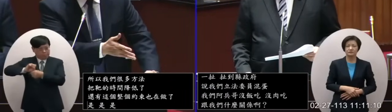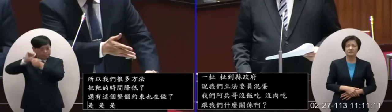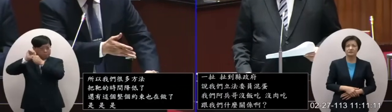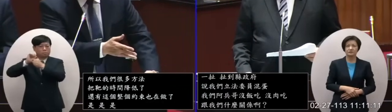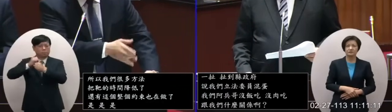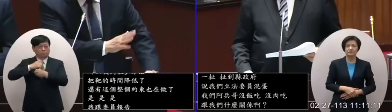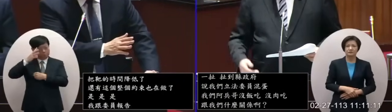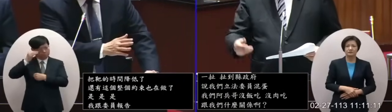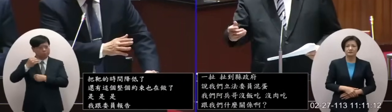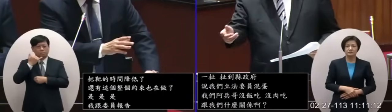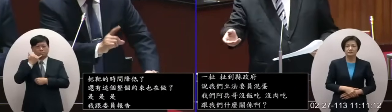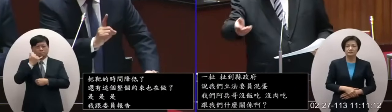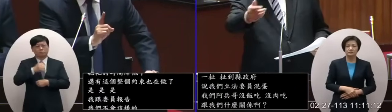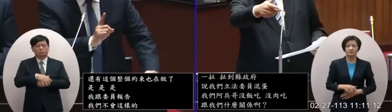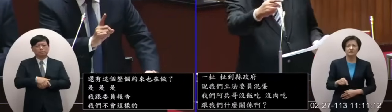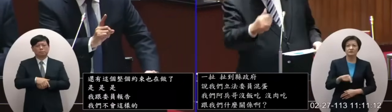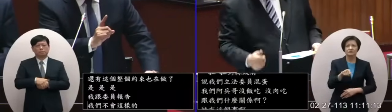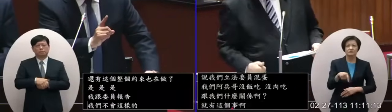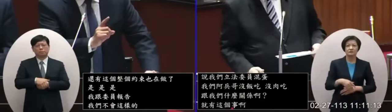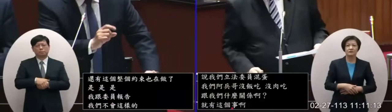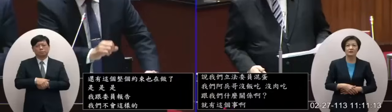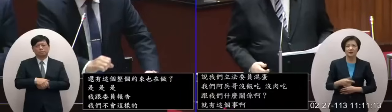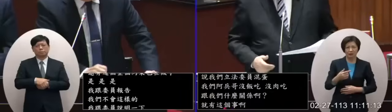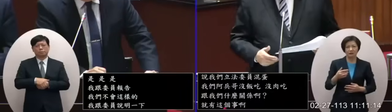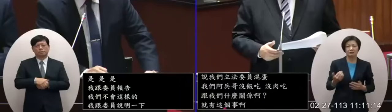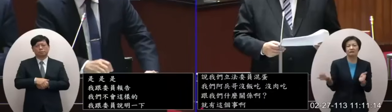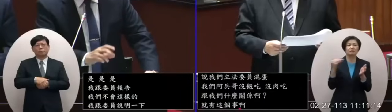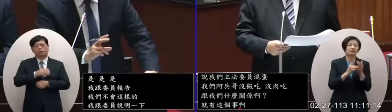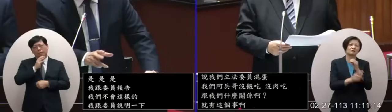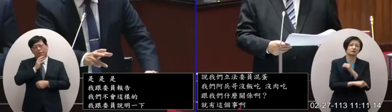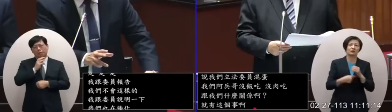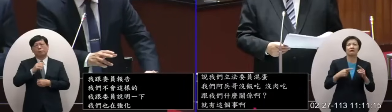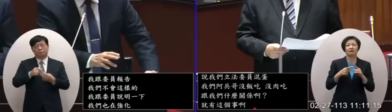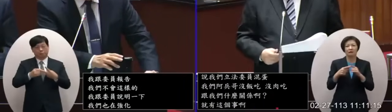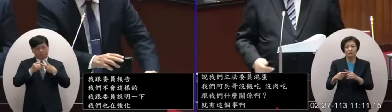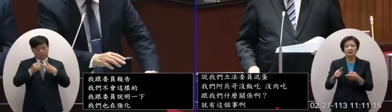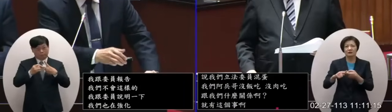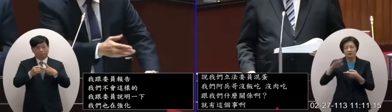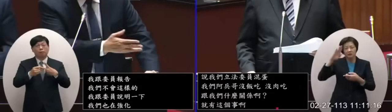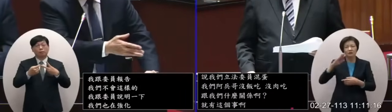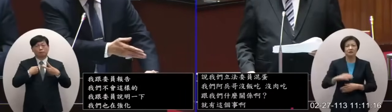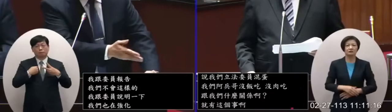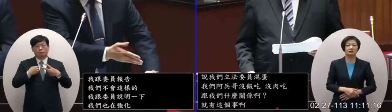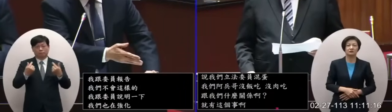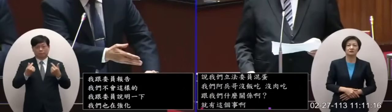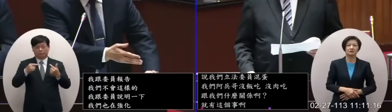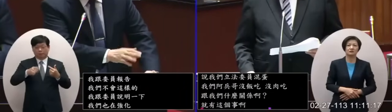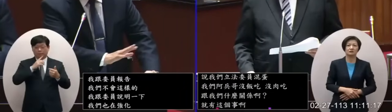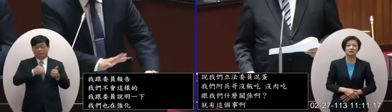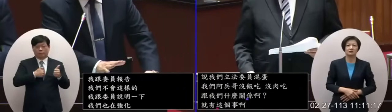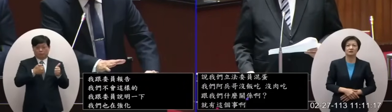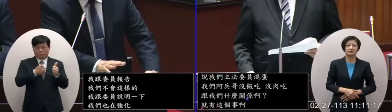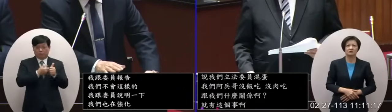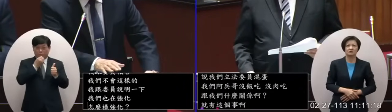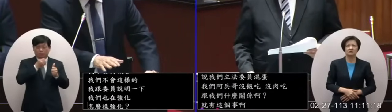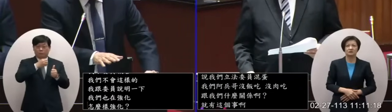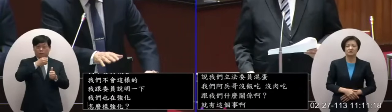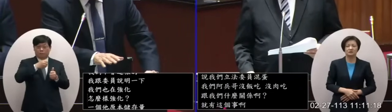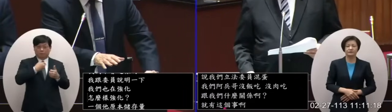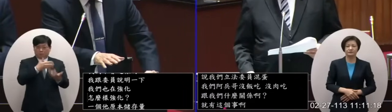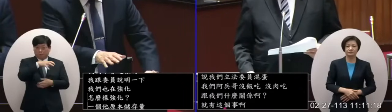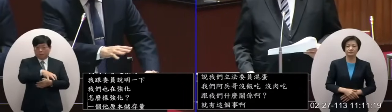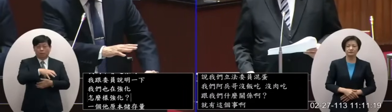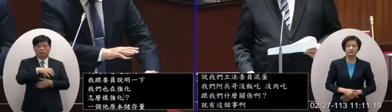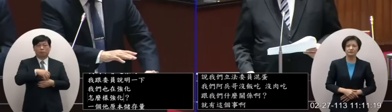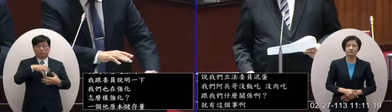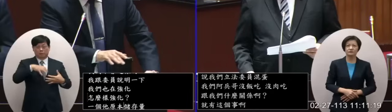天数。 你搞了陆军司令还要去道歉？ 是，所以第二个就是我们现在那个这个复供站虽然没有，